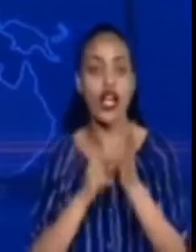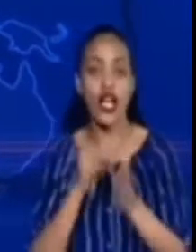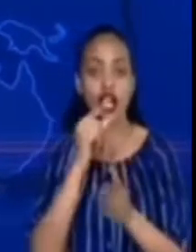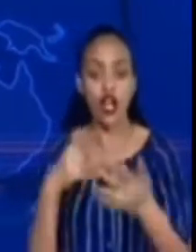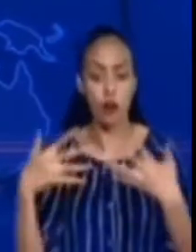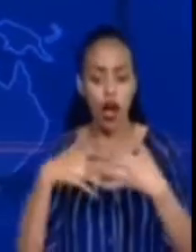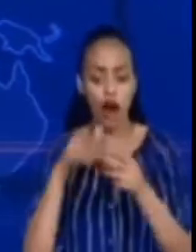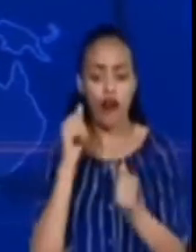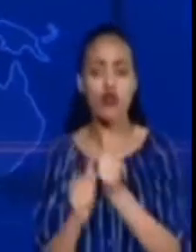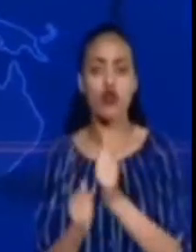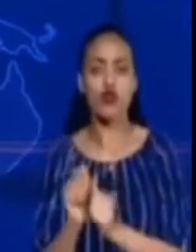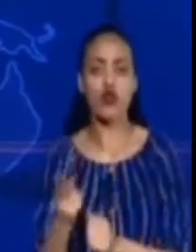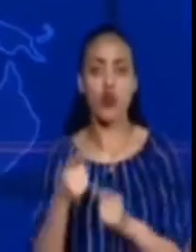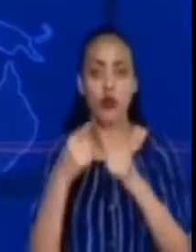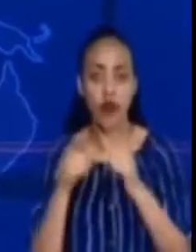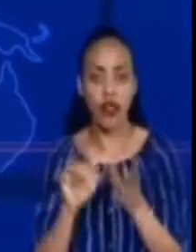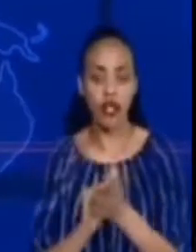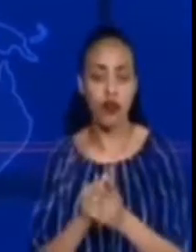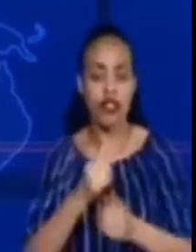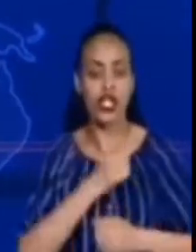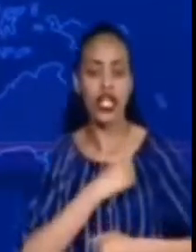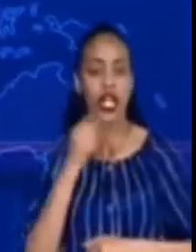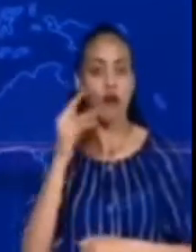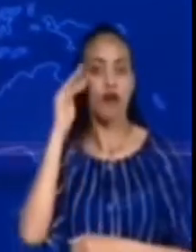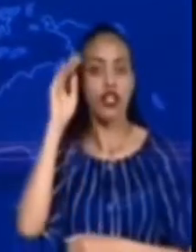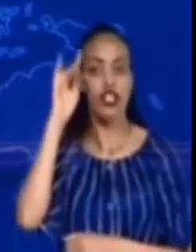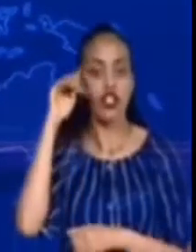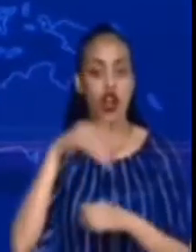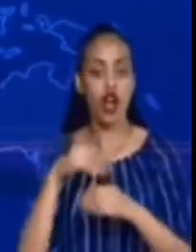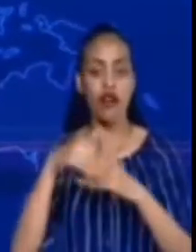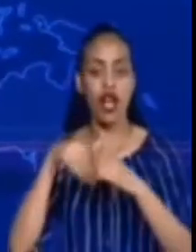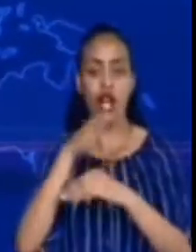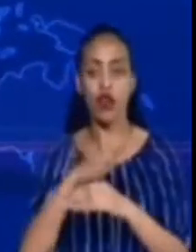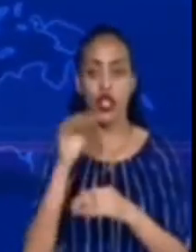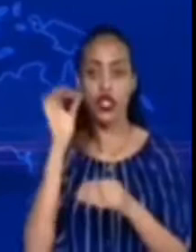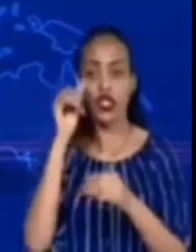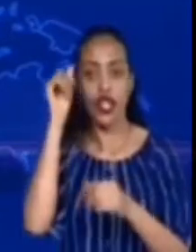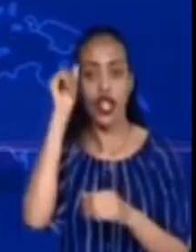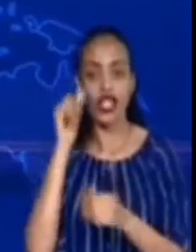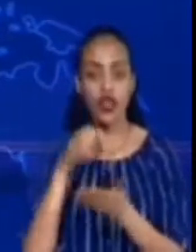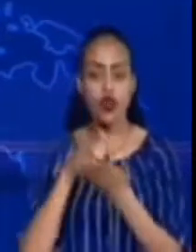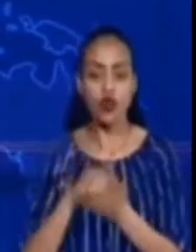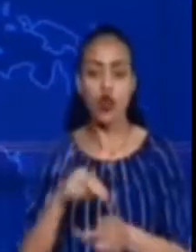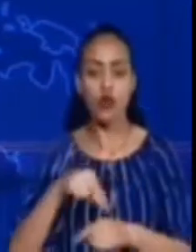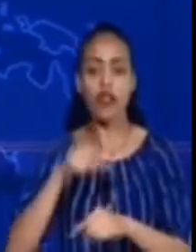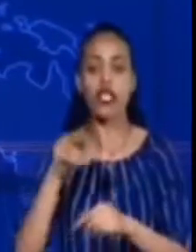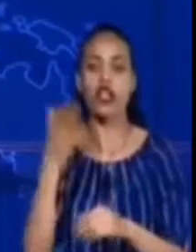ዱኪ ዲአፋብደተኒ ሞቶ ነበር እዩት